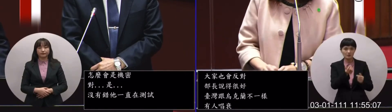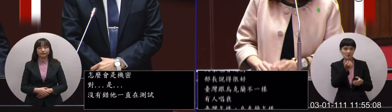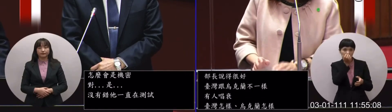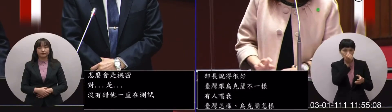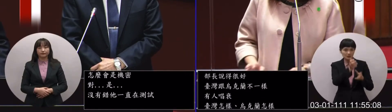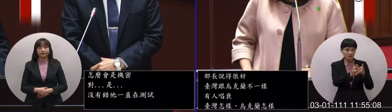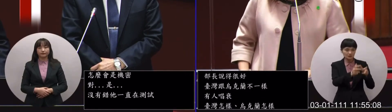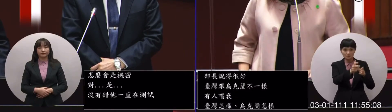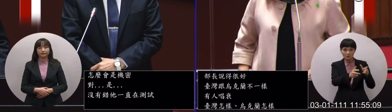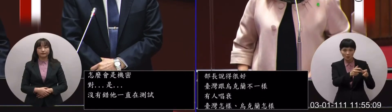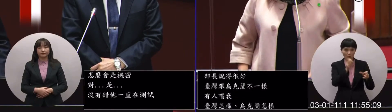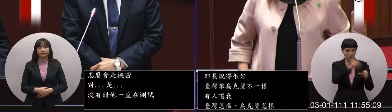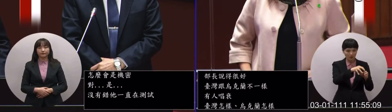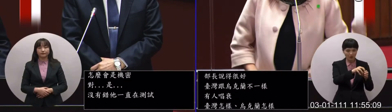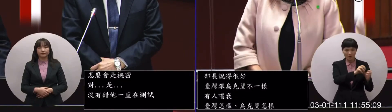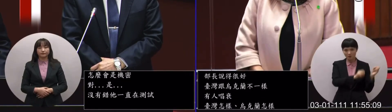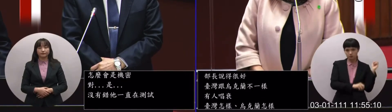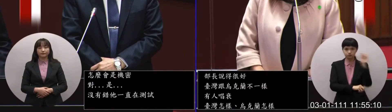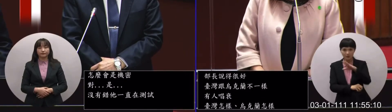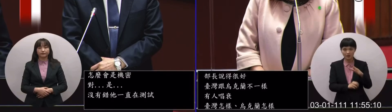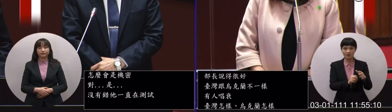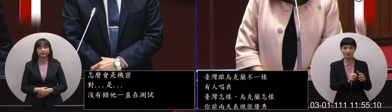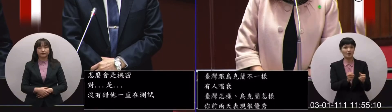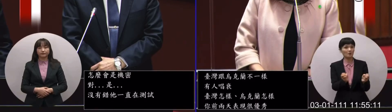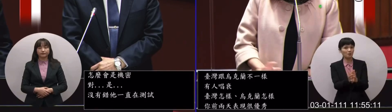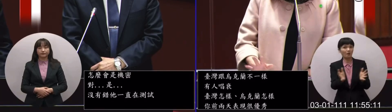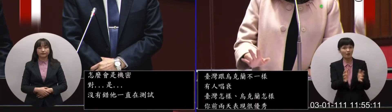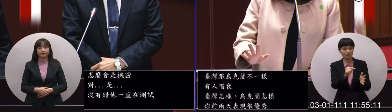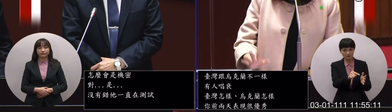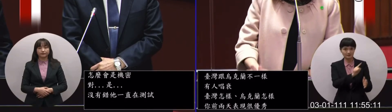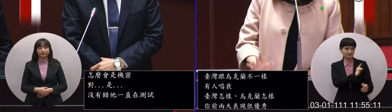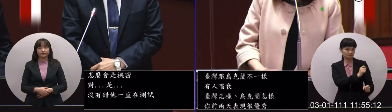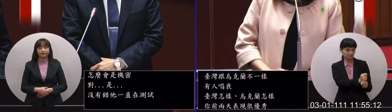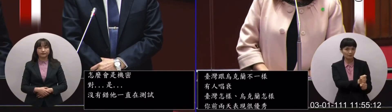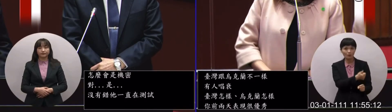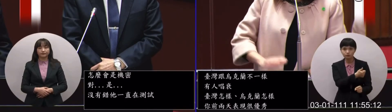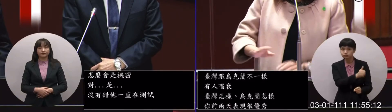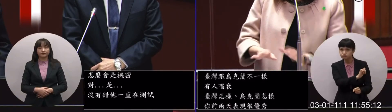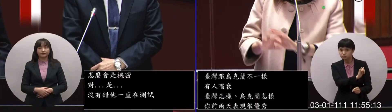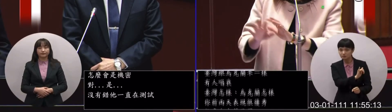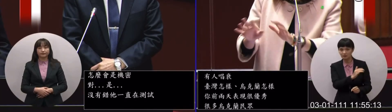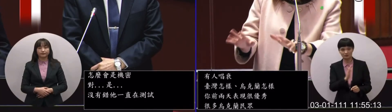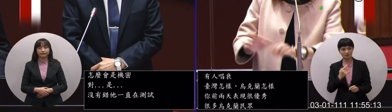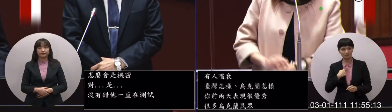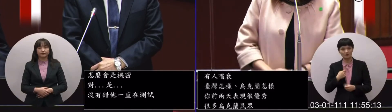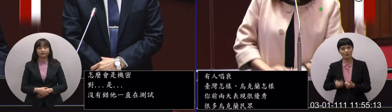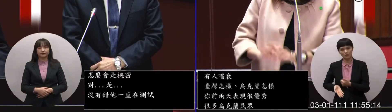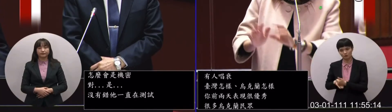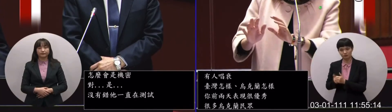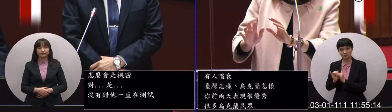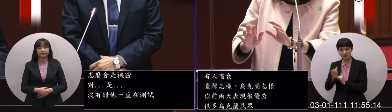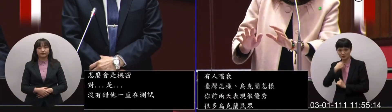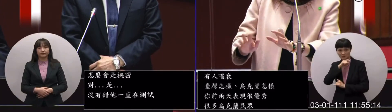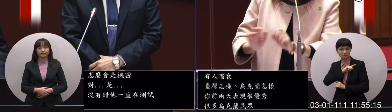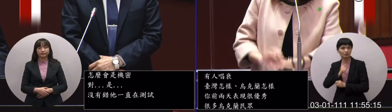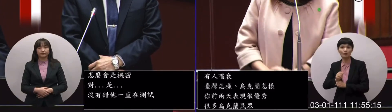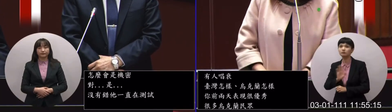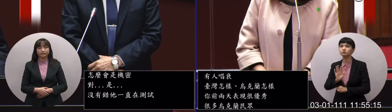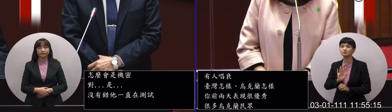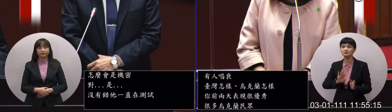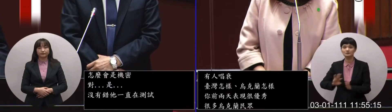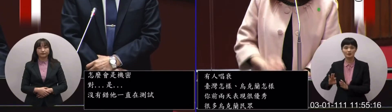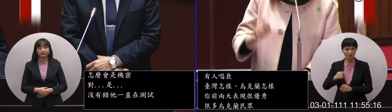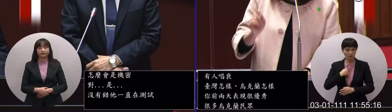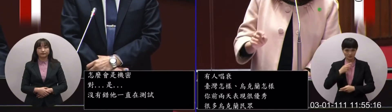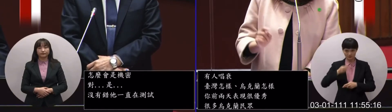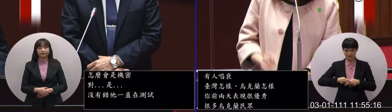不鼓励了，但是现在民众会问的事情是说，假设我们现在当然整个军，我们相信我们的军人把我们台